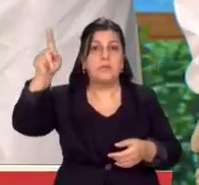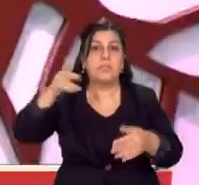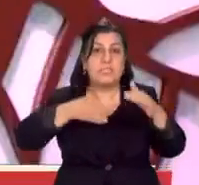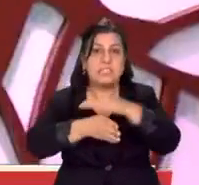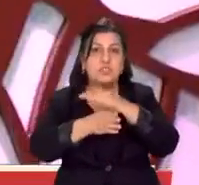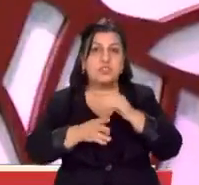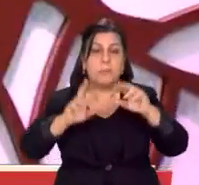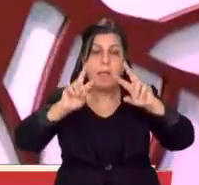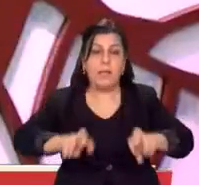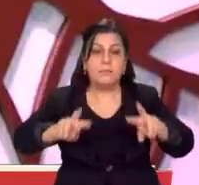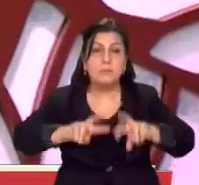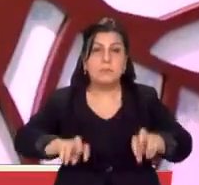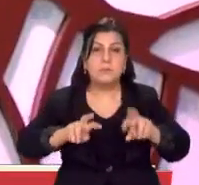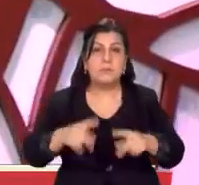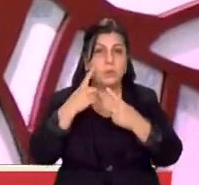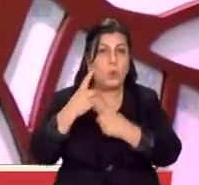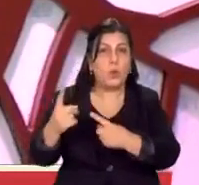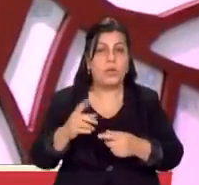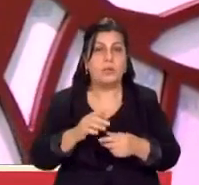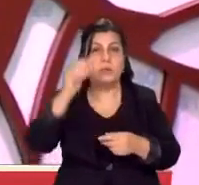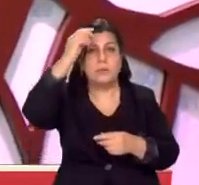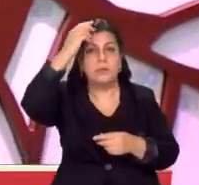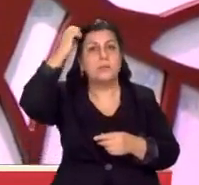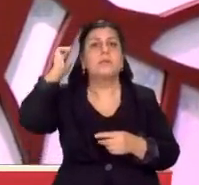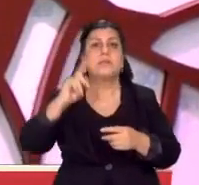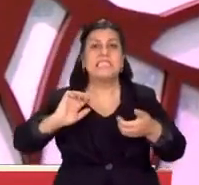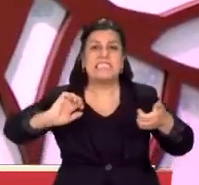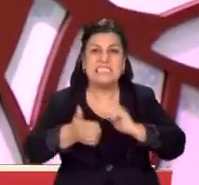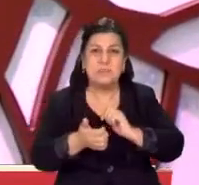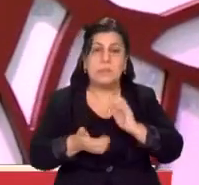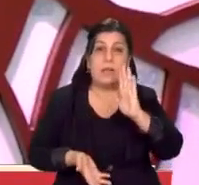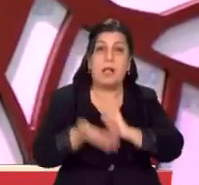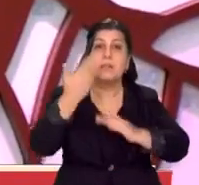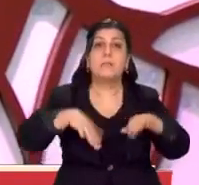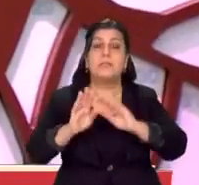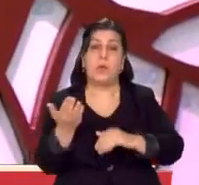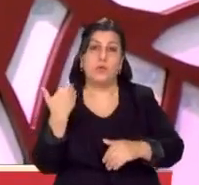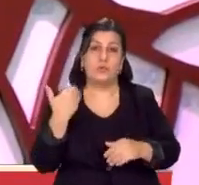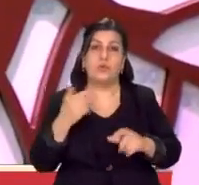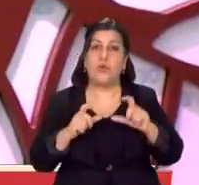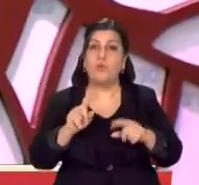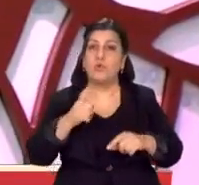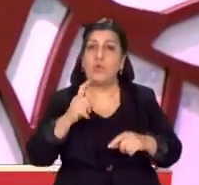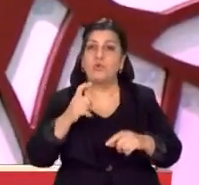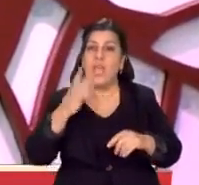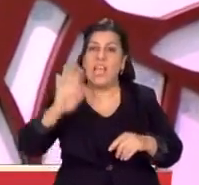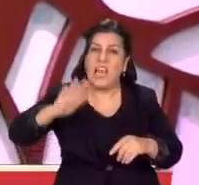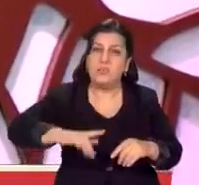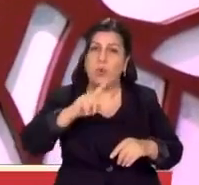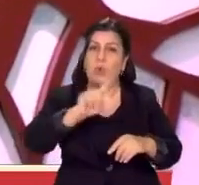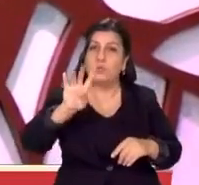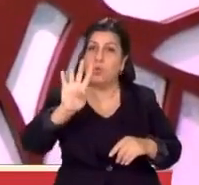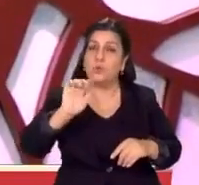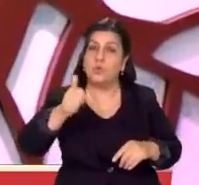menüsünün yapmış olduğu araştırmaya göre şöyle diyorlar ve kısıtlamalar kaldırılmadan önce komik o akıllarını en az